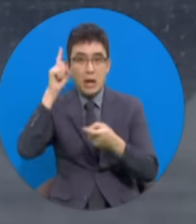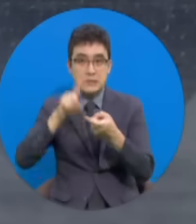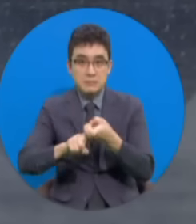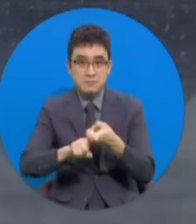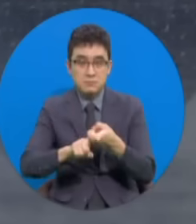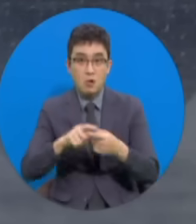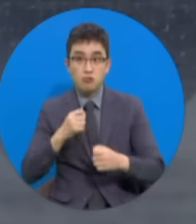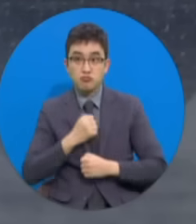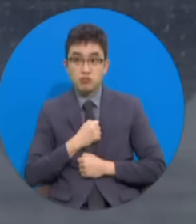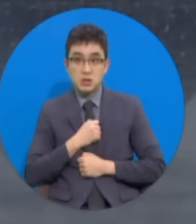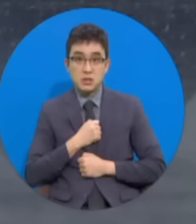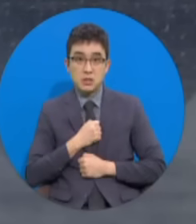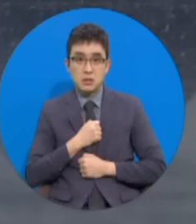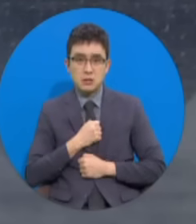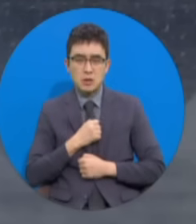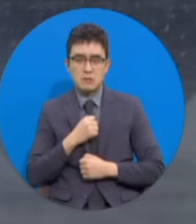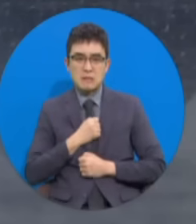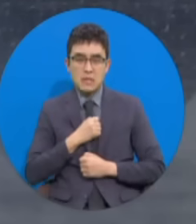위기 경보를 격상시켰어요.